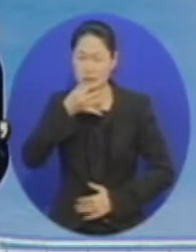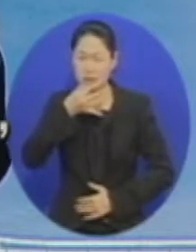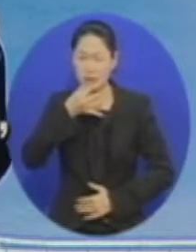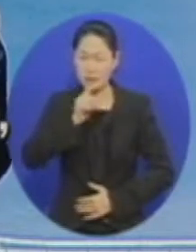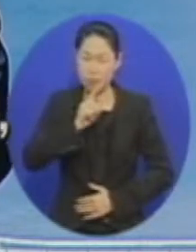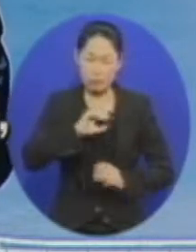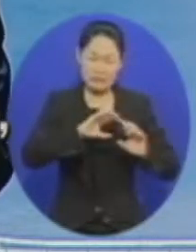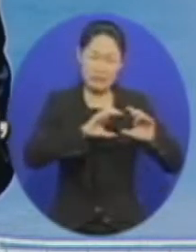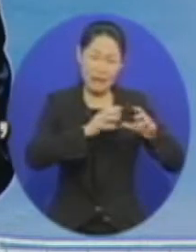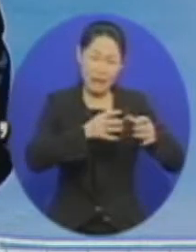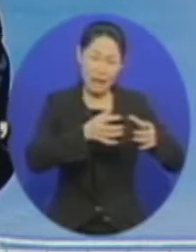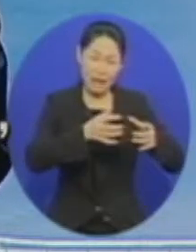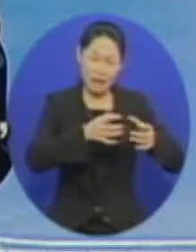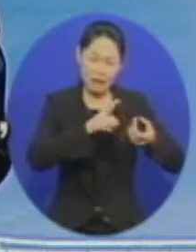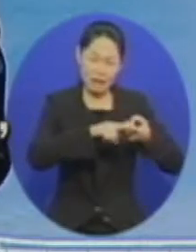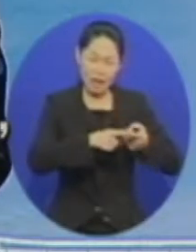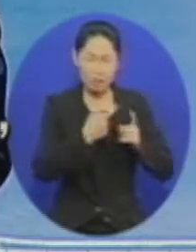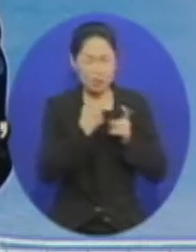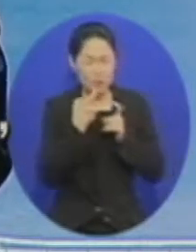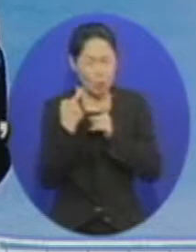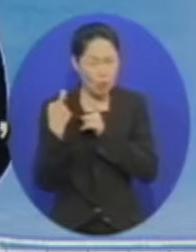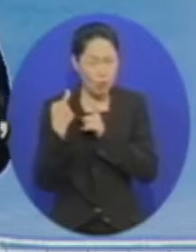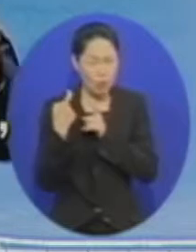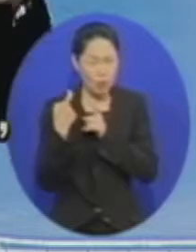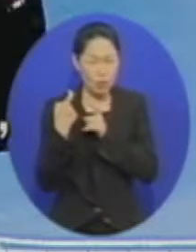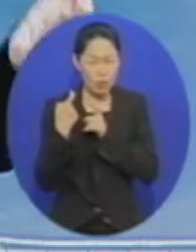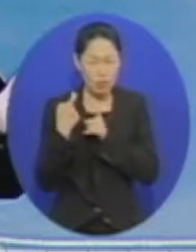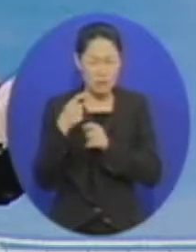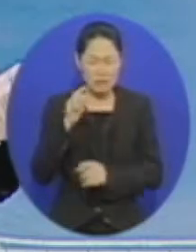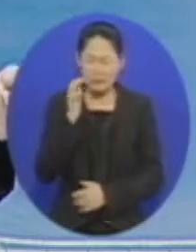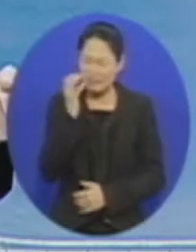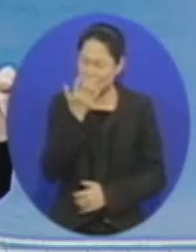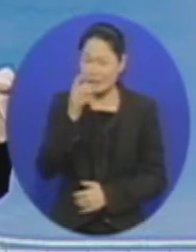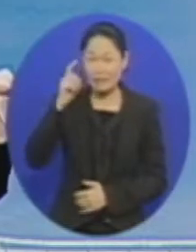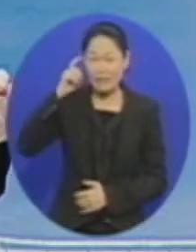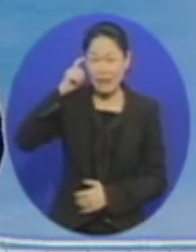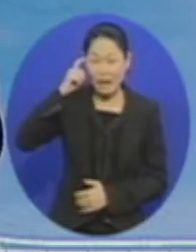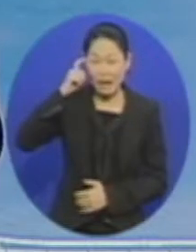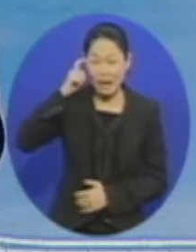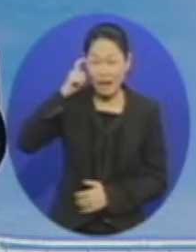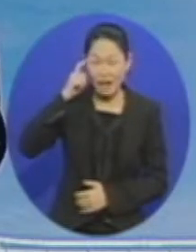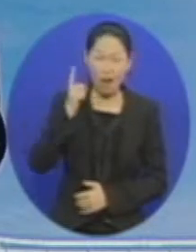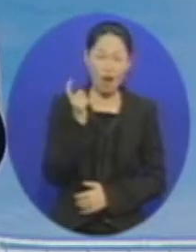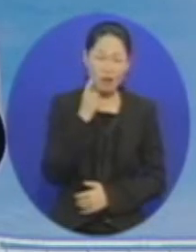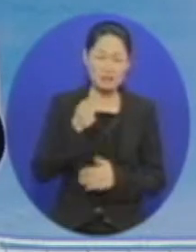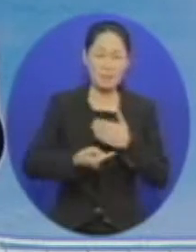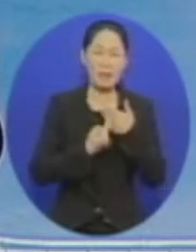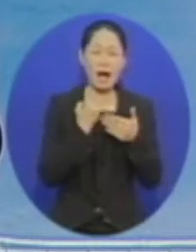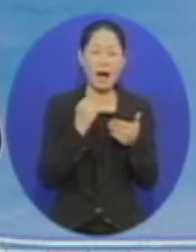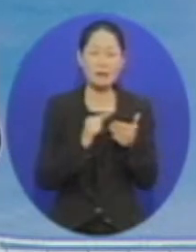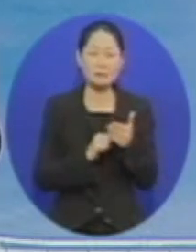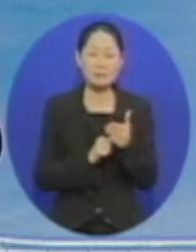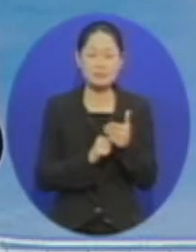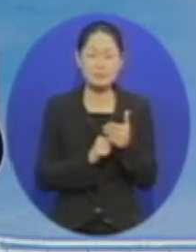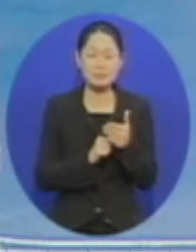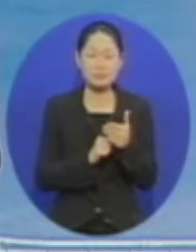뭐 세상에 대한 u5 음란한 생각 거짓된 마음